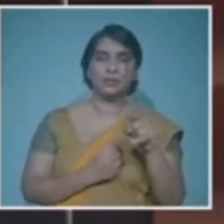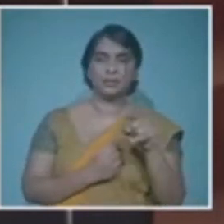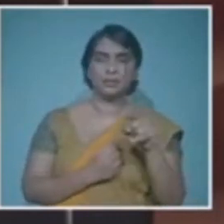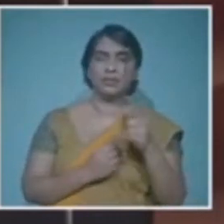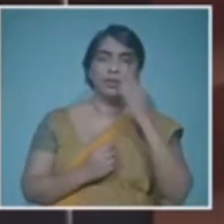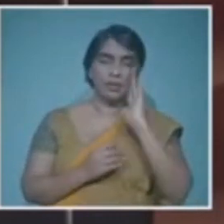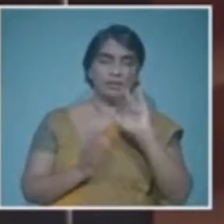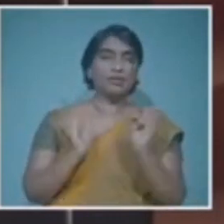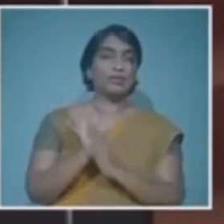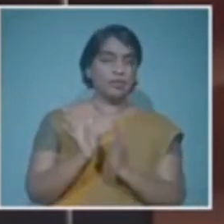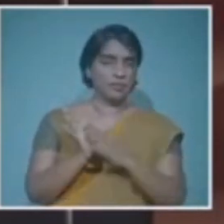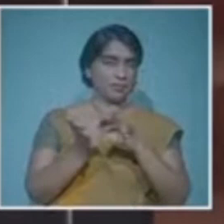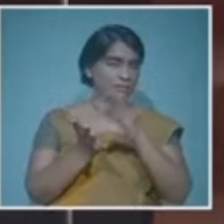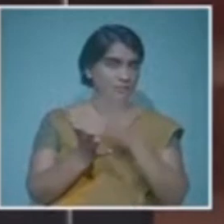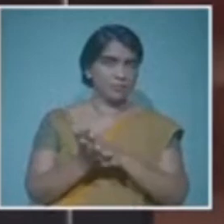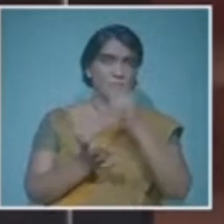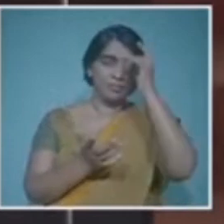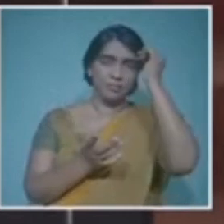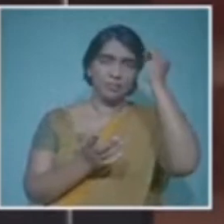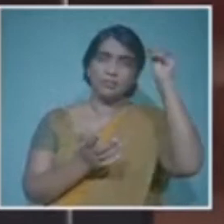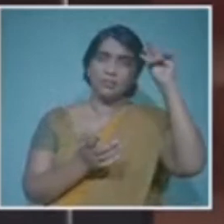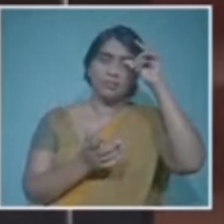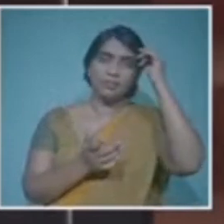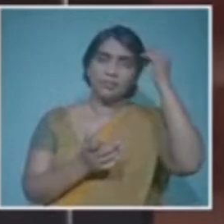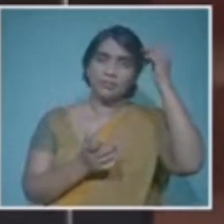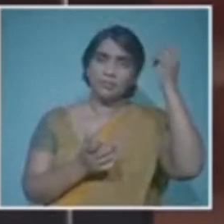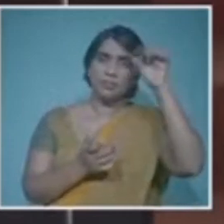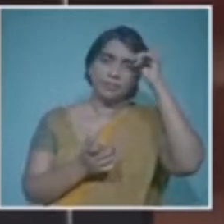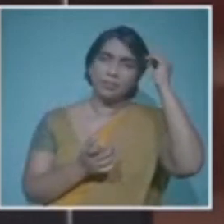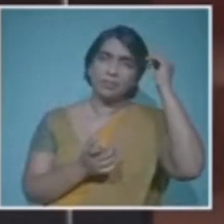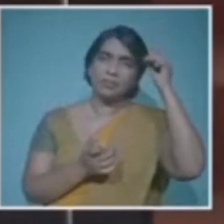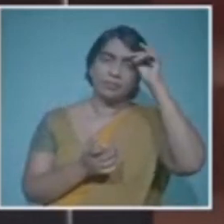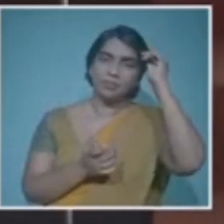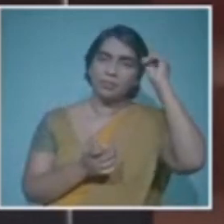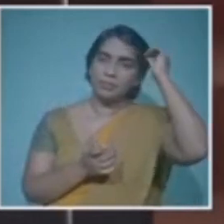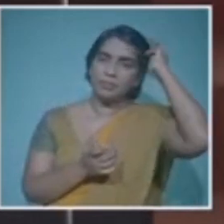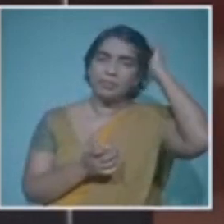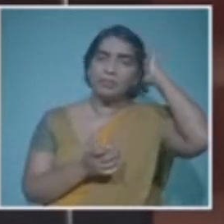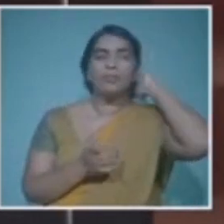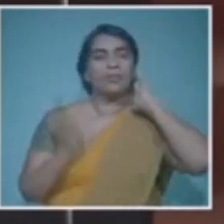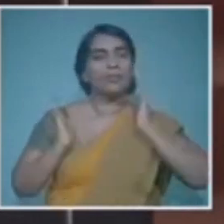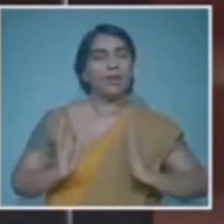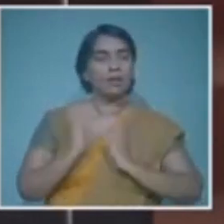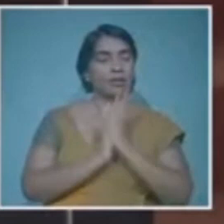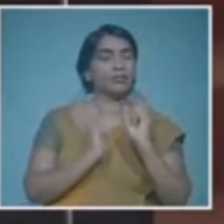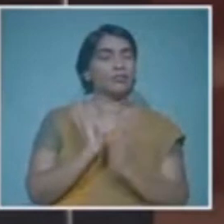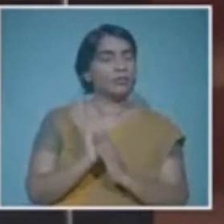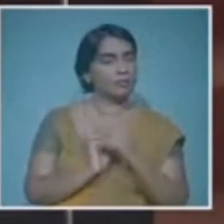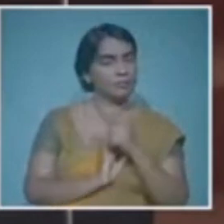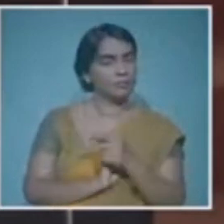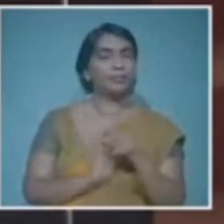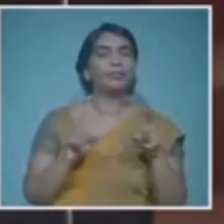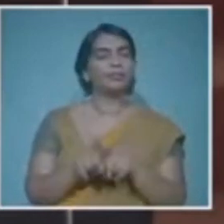ස්වාධීන කමිෂන් නැති කරලා තියෙනවා. දැන් අපිට පේනවා මානව හිමිකම් කොමිසමට